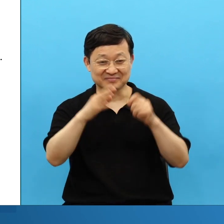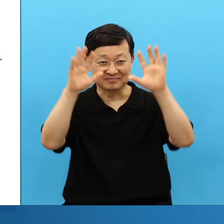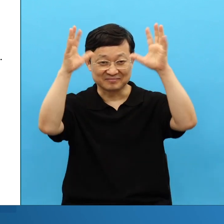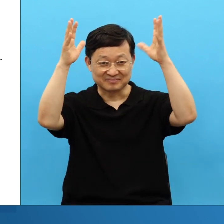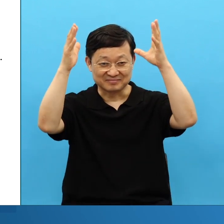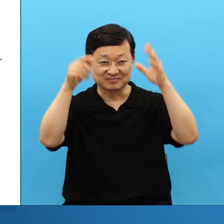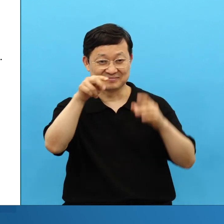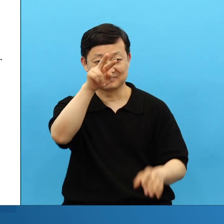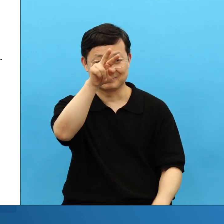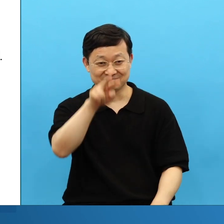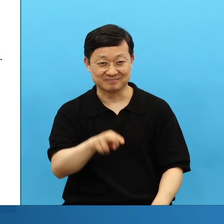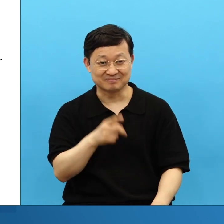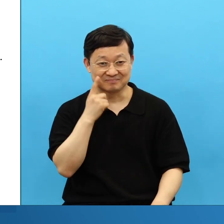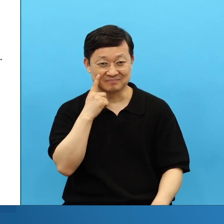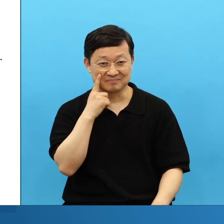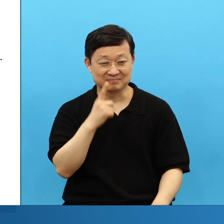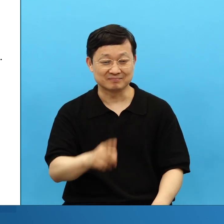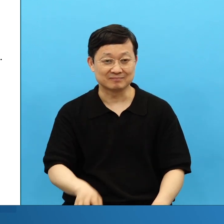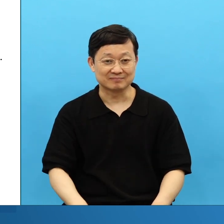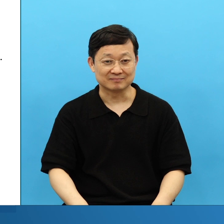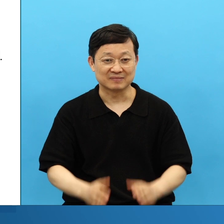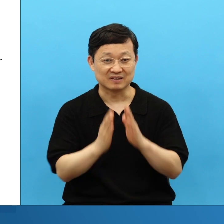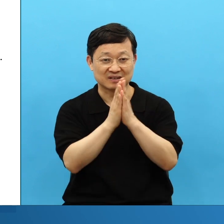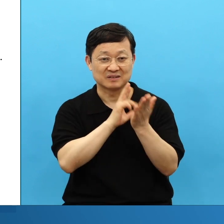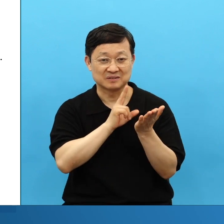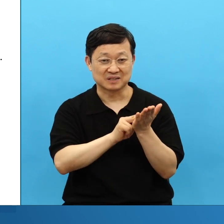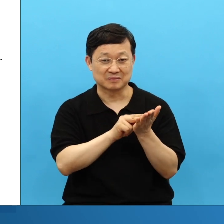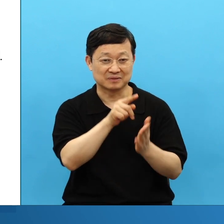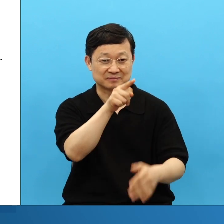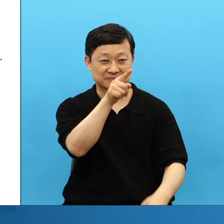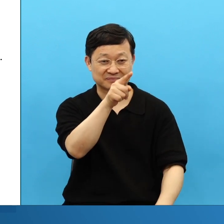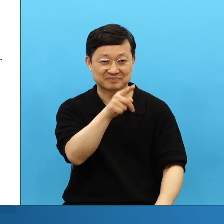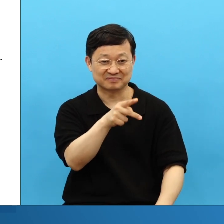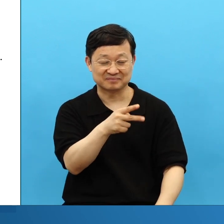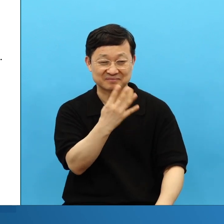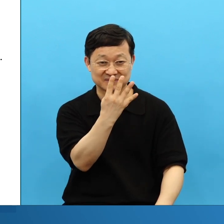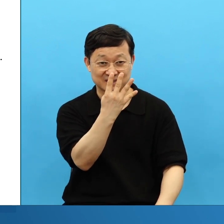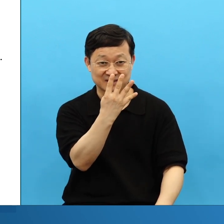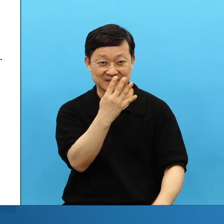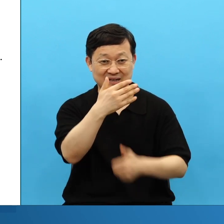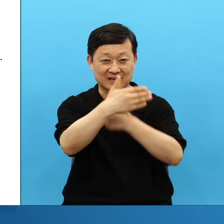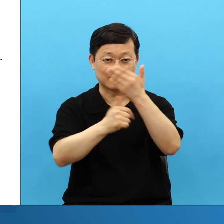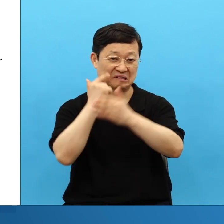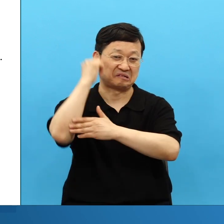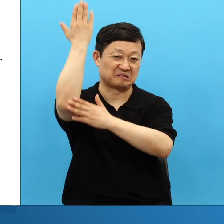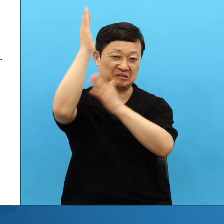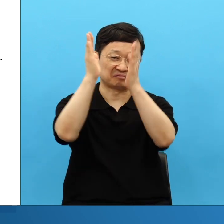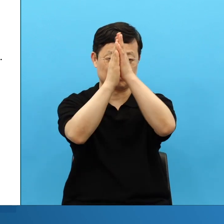드리고 자, 이 기도 제목입니다. 여러분 하나님께 영광의 박수를 한번.